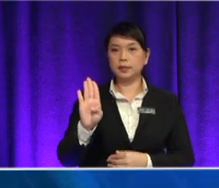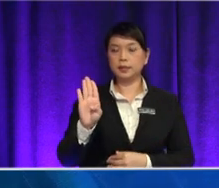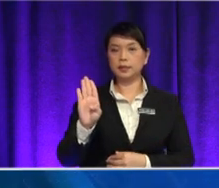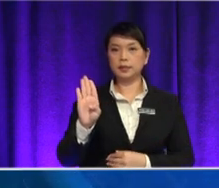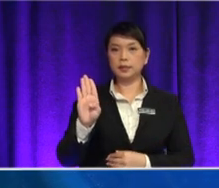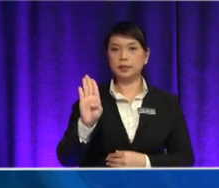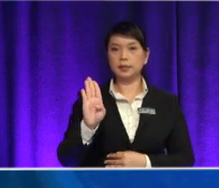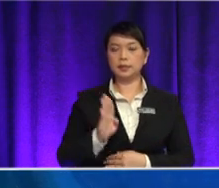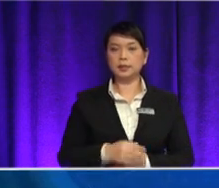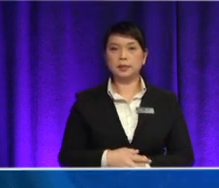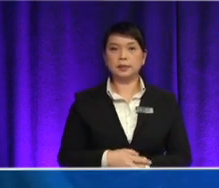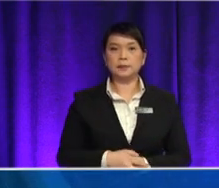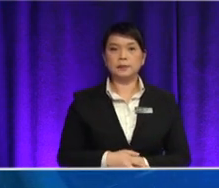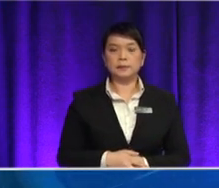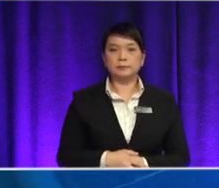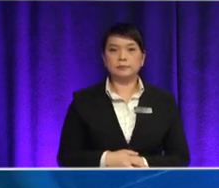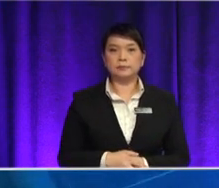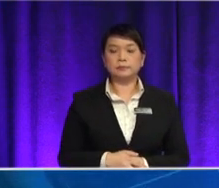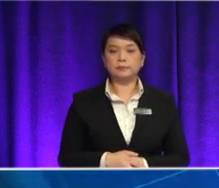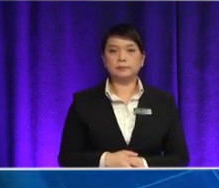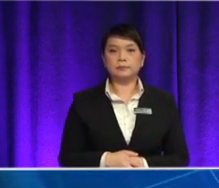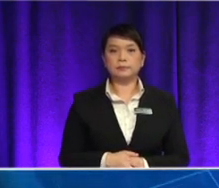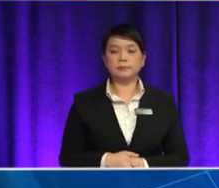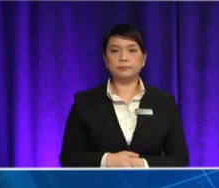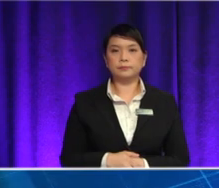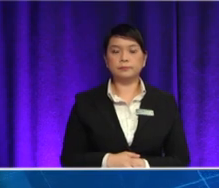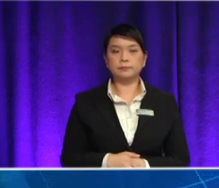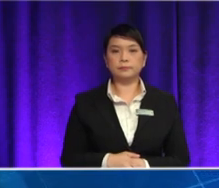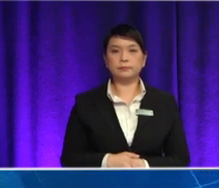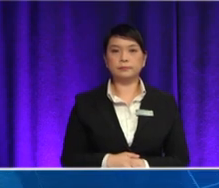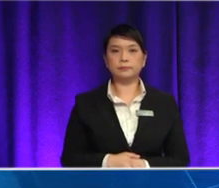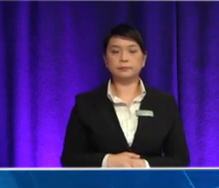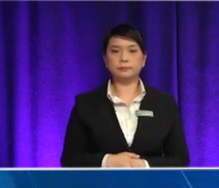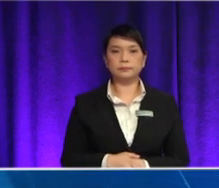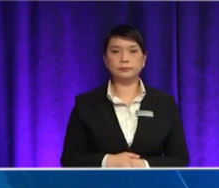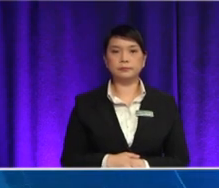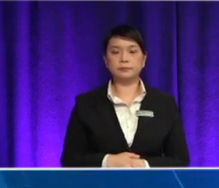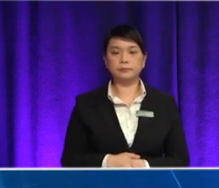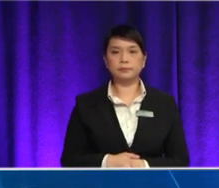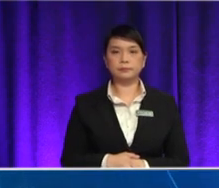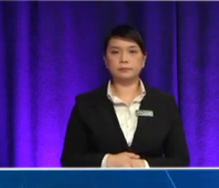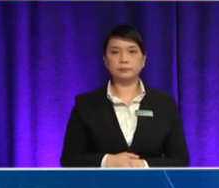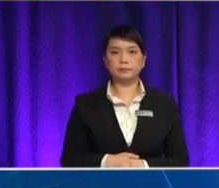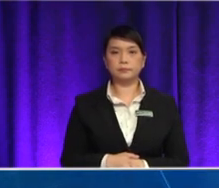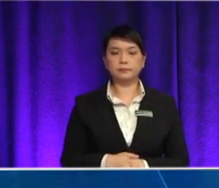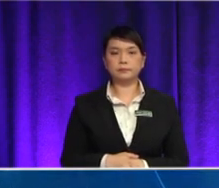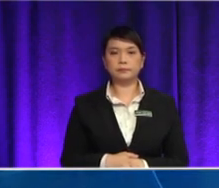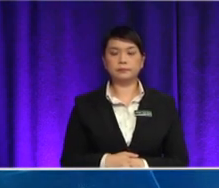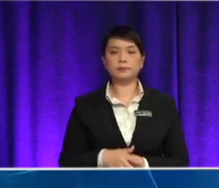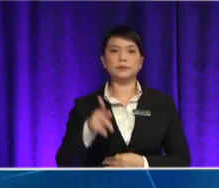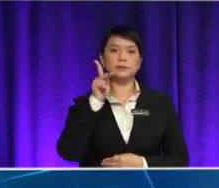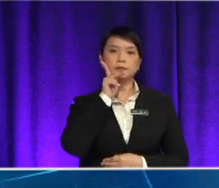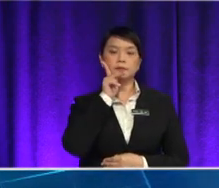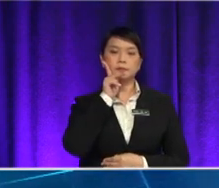Taburan B. B, baju bola. Ke mana? Okey, Kerisha